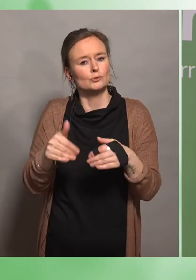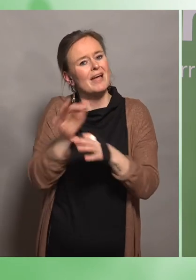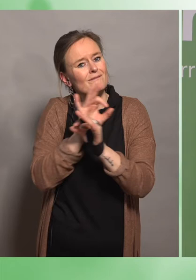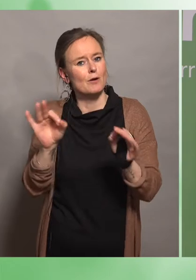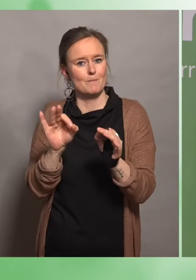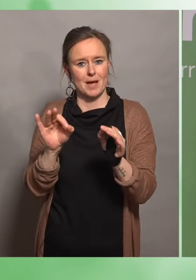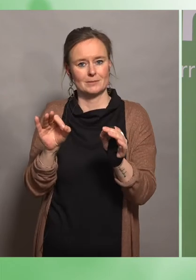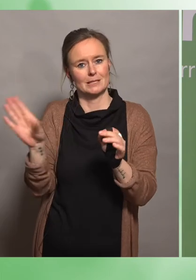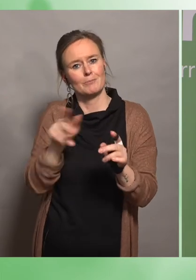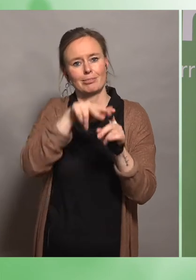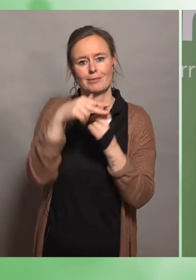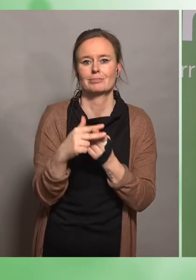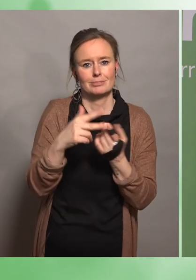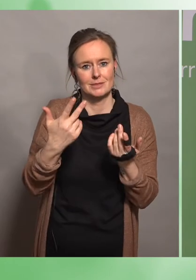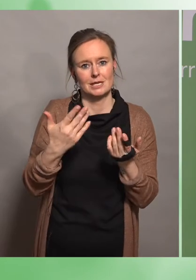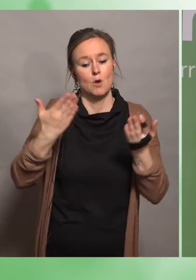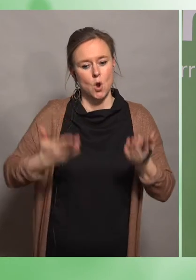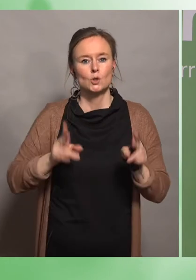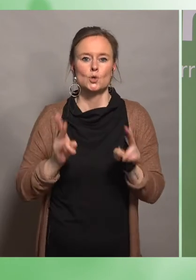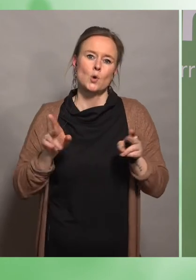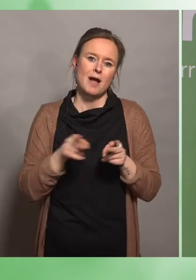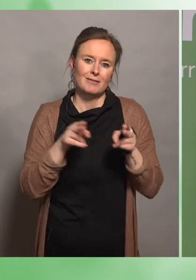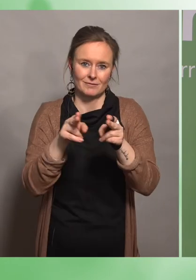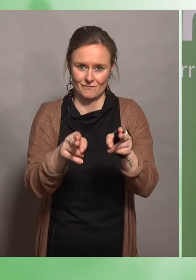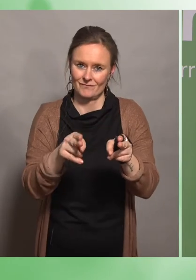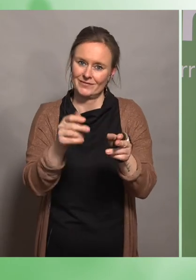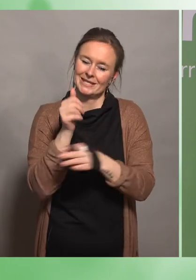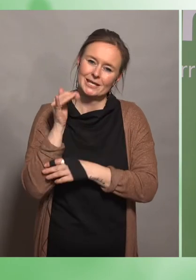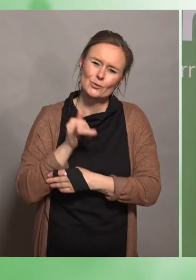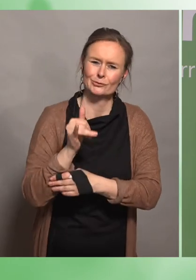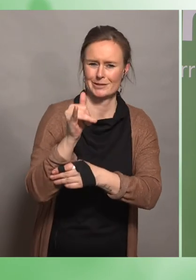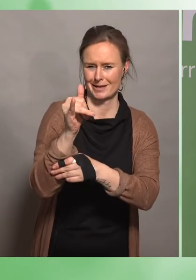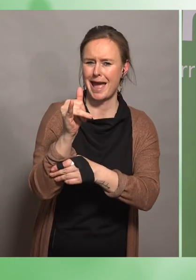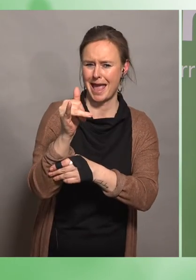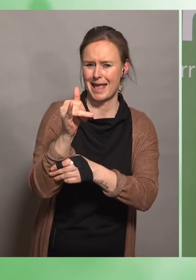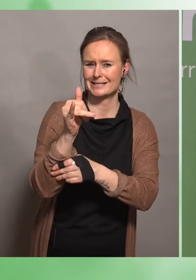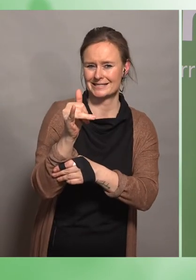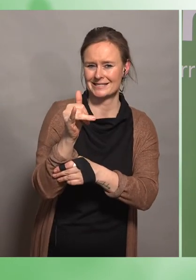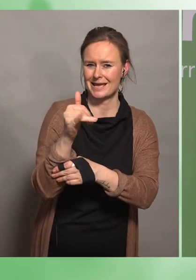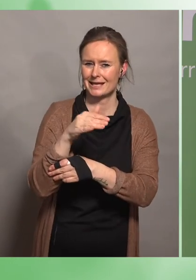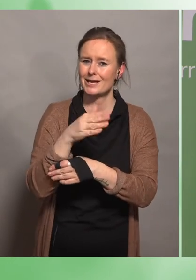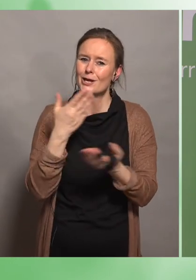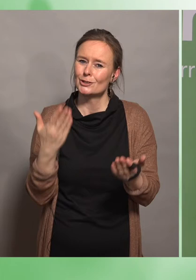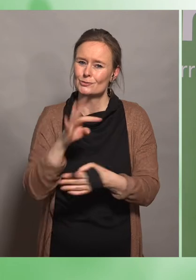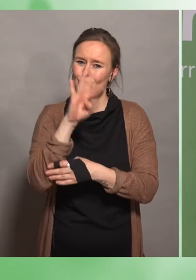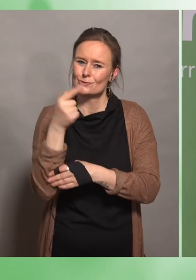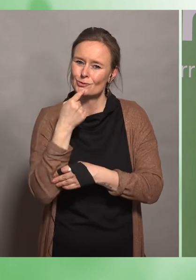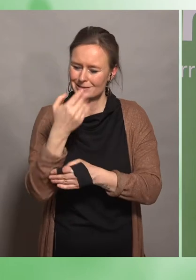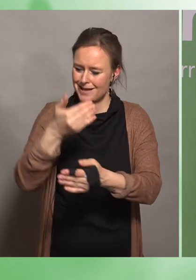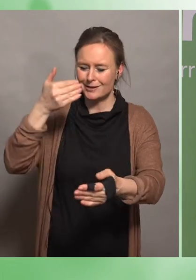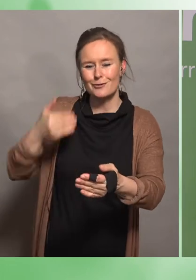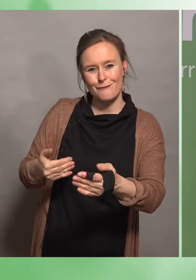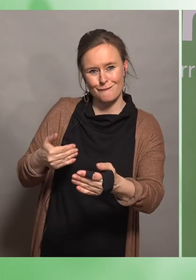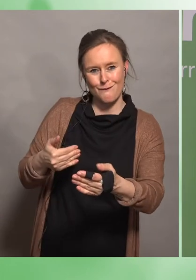ich, können wir den Weg oder die Reise, Sie haben das so schön gesagt, Herr Essel, also die Reise, die wir gestartet haben, auch weiter gehen